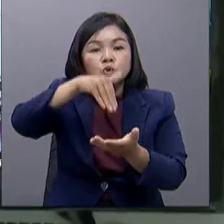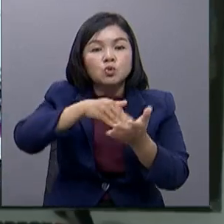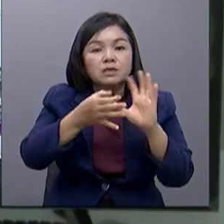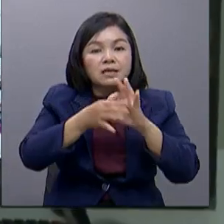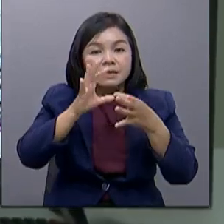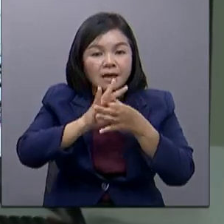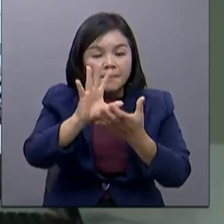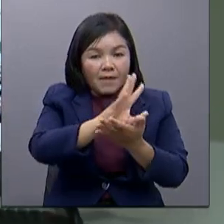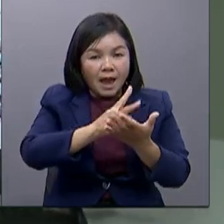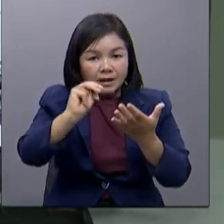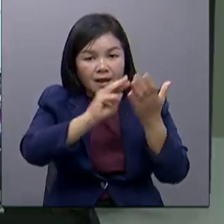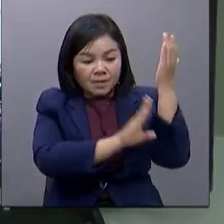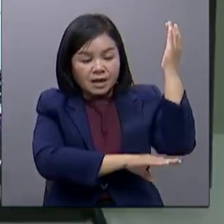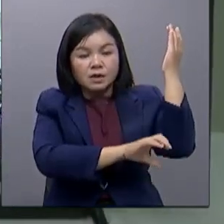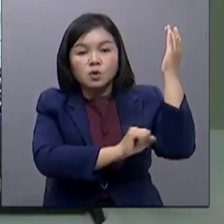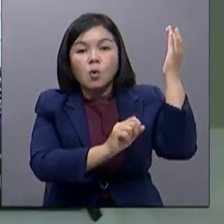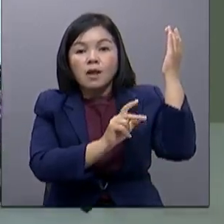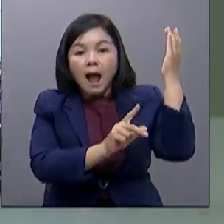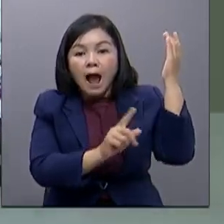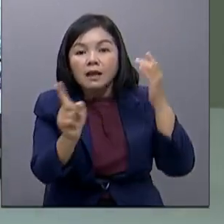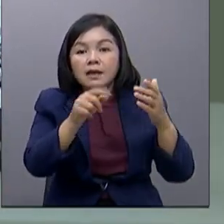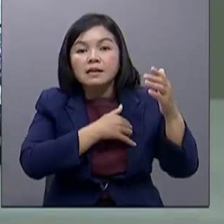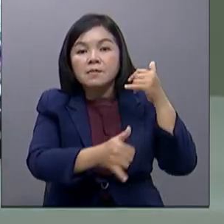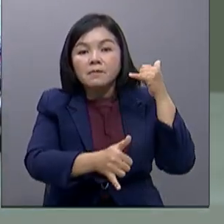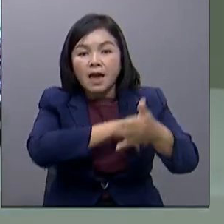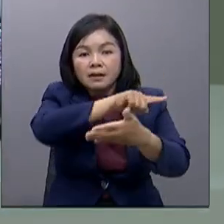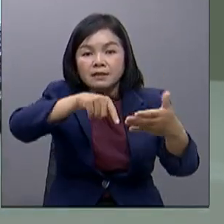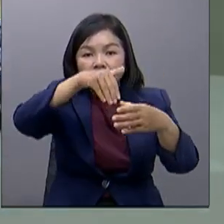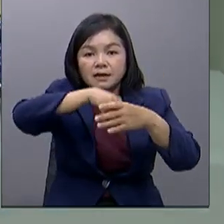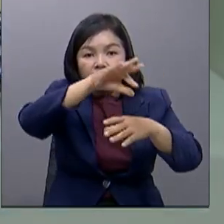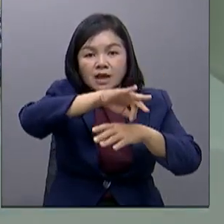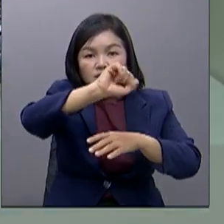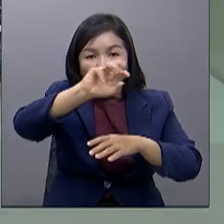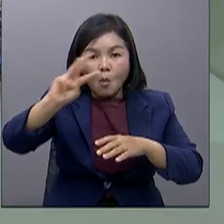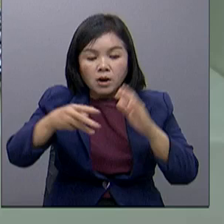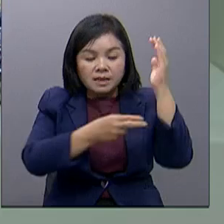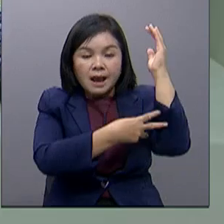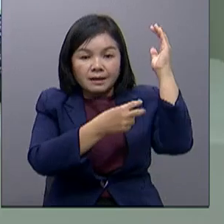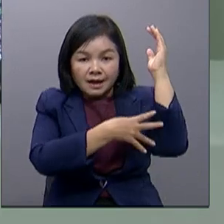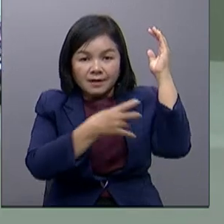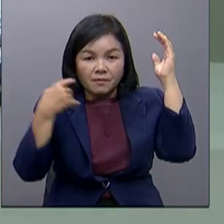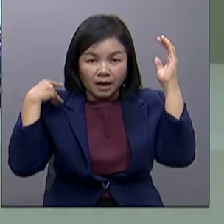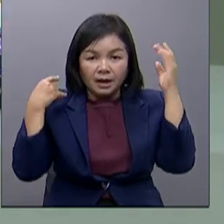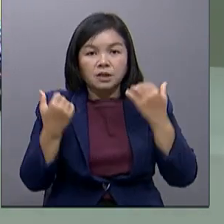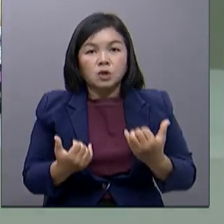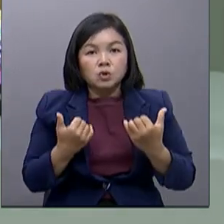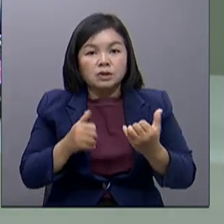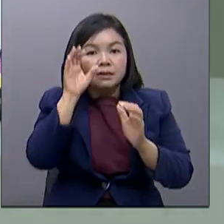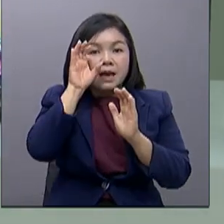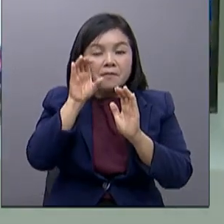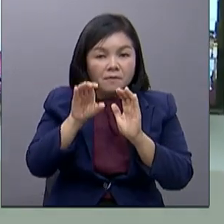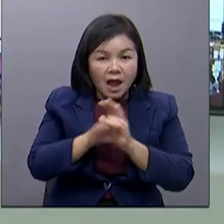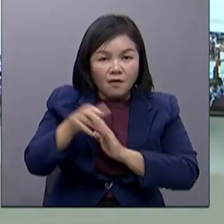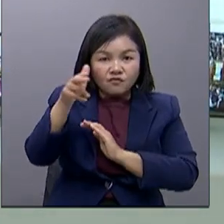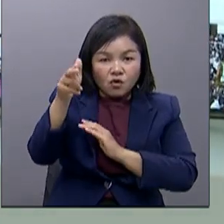มหาวิทยาลัยสงขลานครินทร์ค่ะซึ่งเป็นการเลือกตั้งระดับอำเภอของอำเภอหาดใหญ่จังหวัดสงขลาค่ะซึ่งตรงนี้เองก็เป็นภาพ